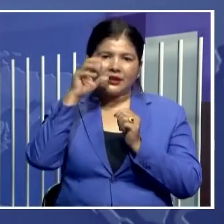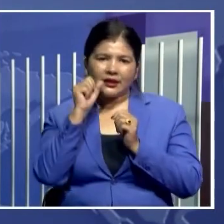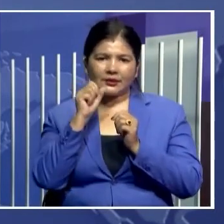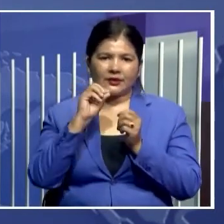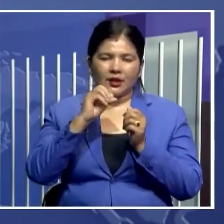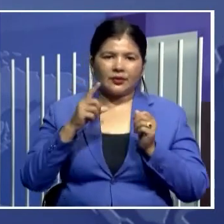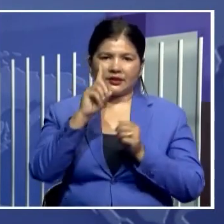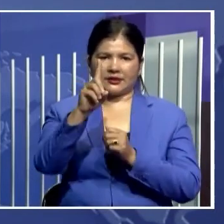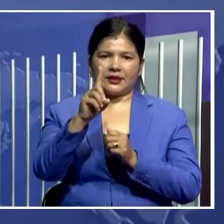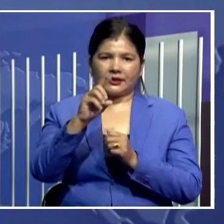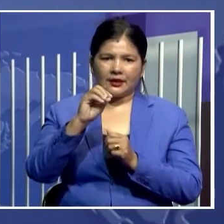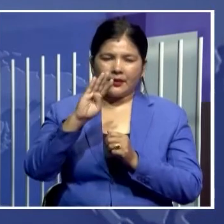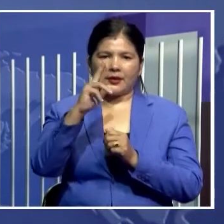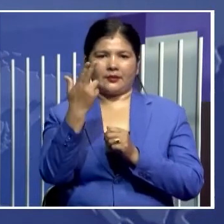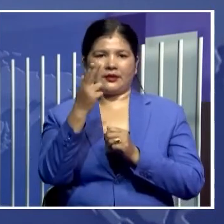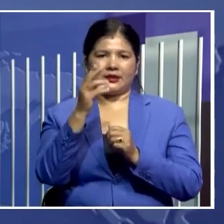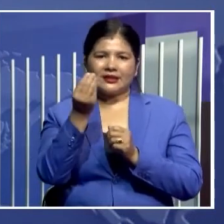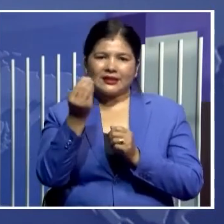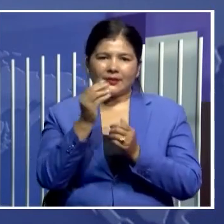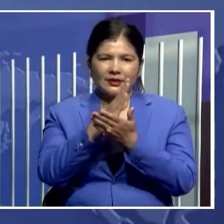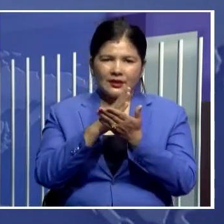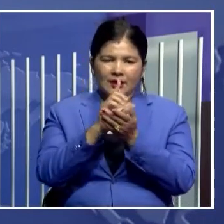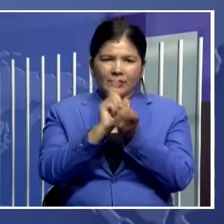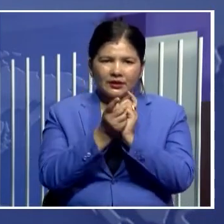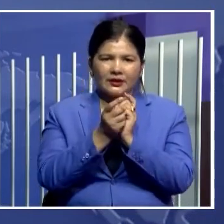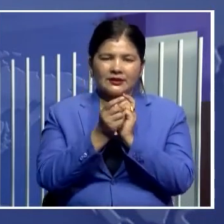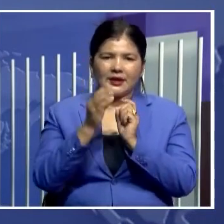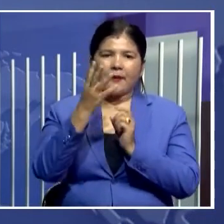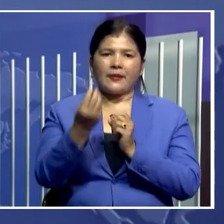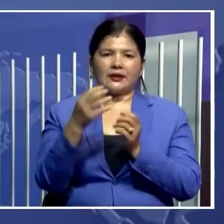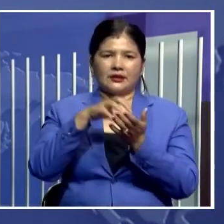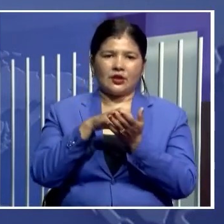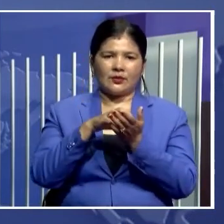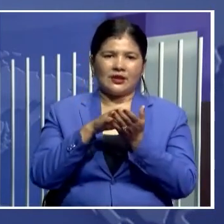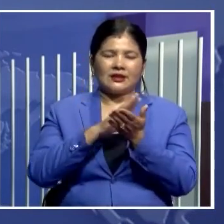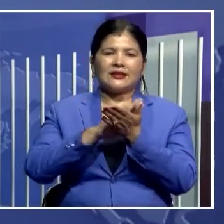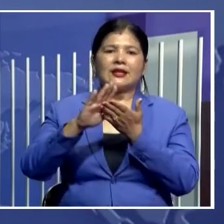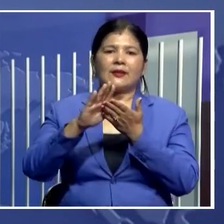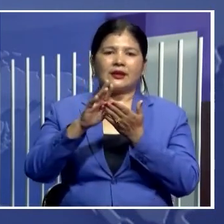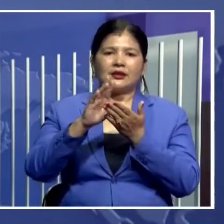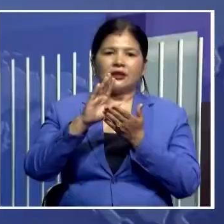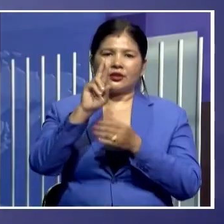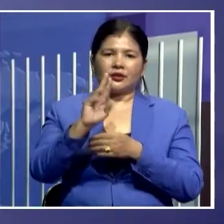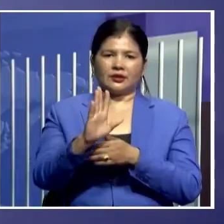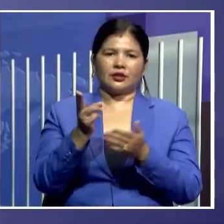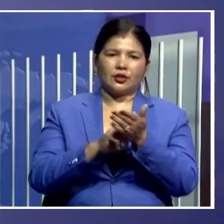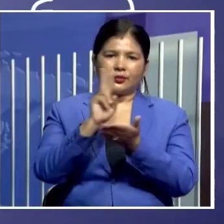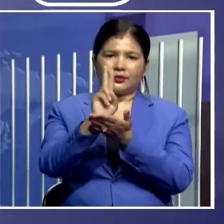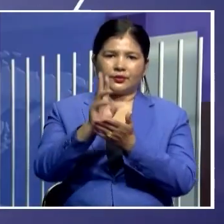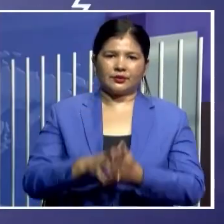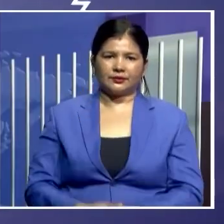एक बागमती प्रदेशमा सामान्य बदली रही बाँकी भूभागमा मौसम सामान्यतया सफा रहनेछ। अब मौसम सम्बन्धी थप विवरण।